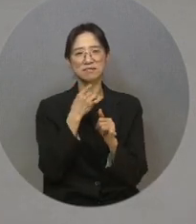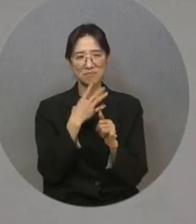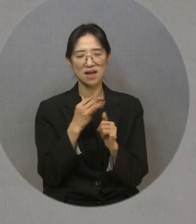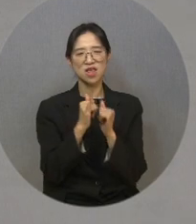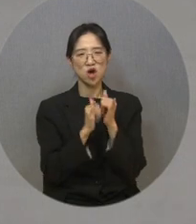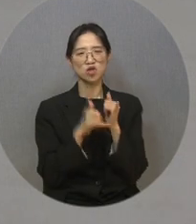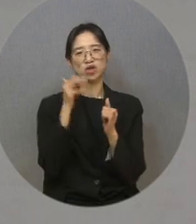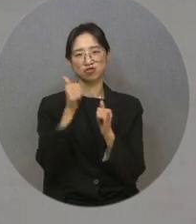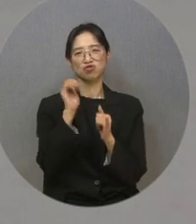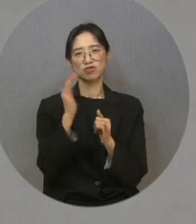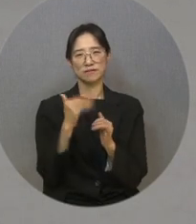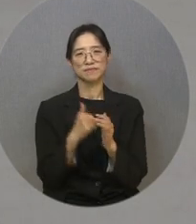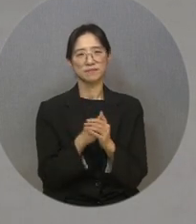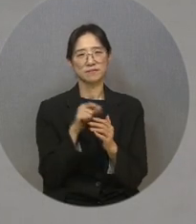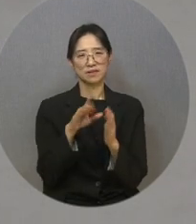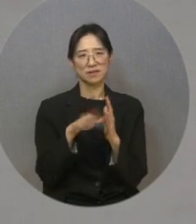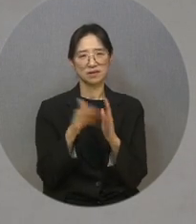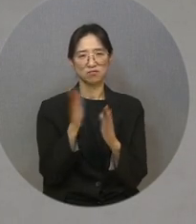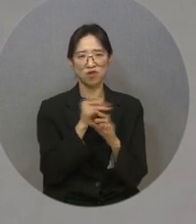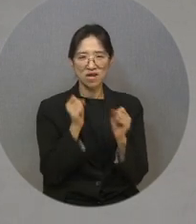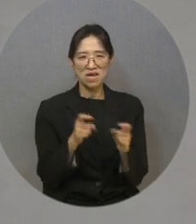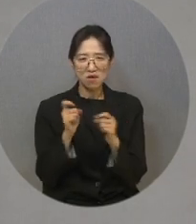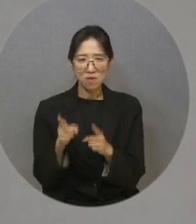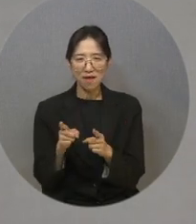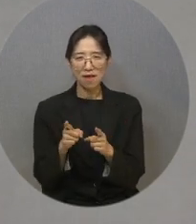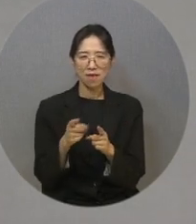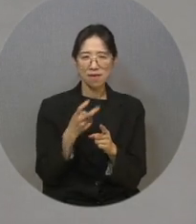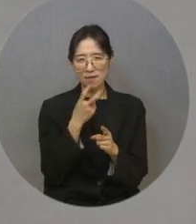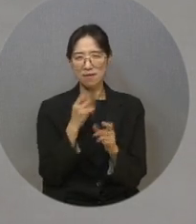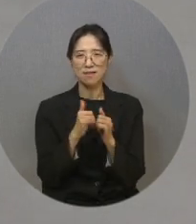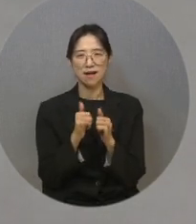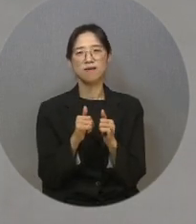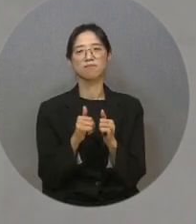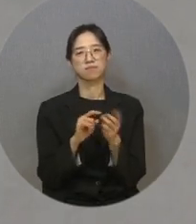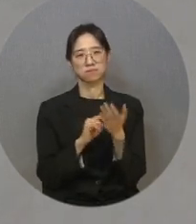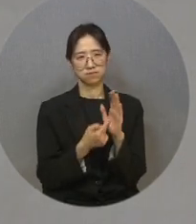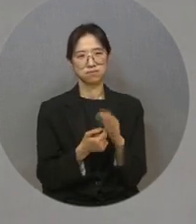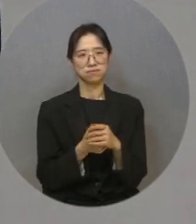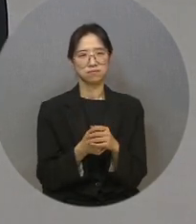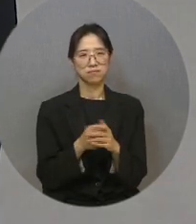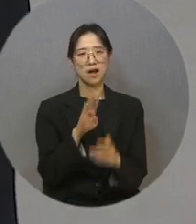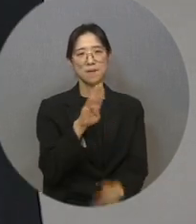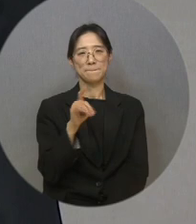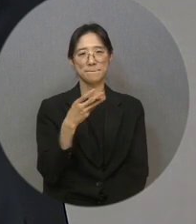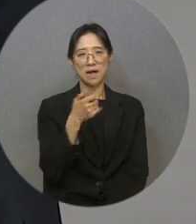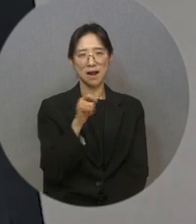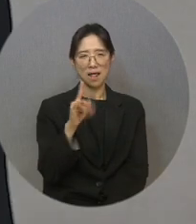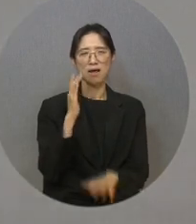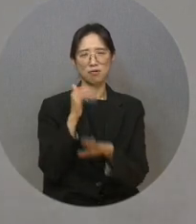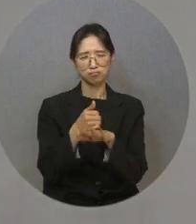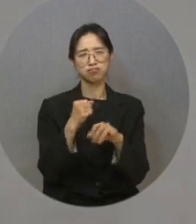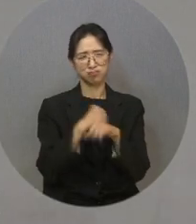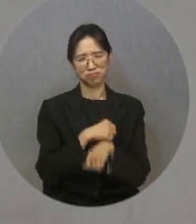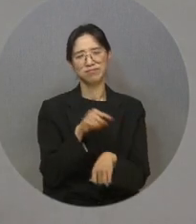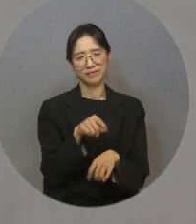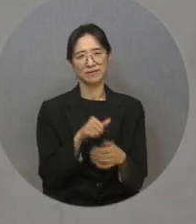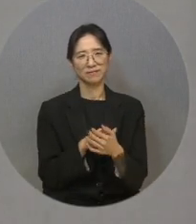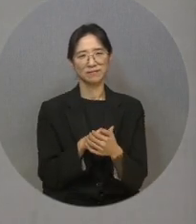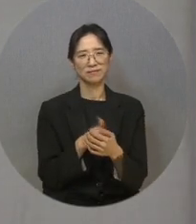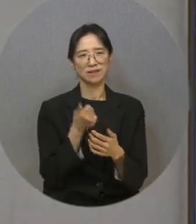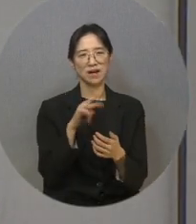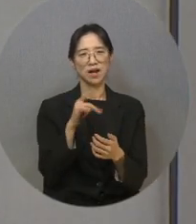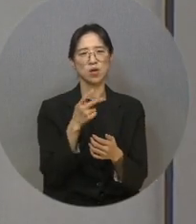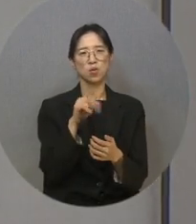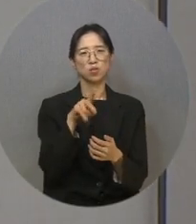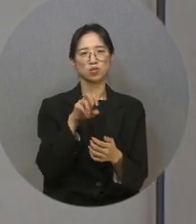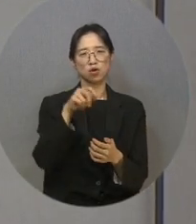역사의 주인이 되는 거예요. 그때부터 기회주의자가 나타나기 시작하는 거예요. 자, 발해도 결국 그래서 망하는 거예요. 발해가. 해동성국